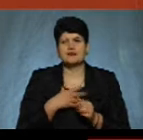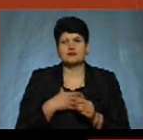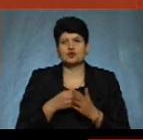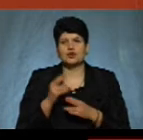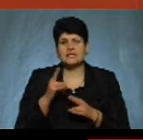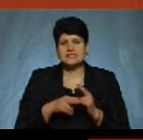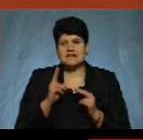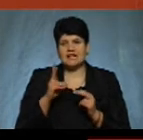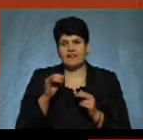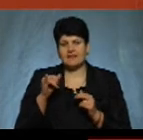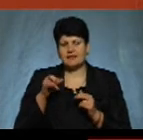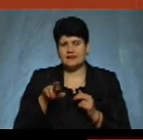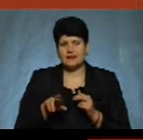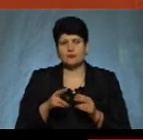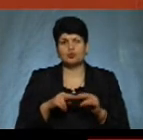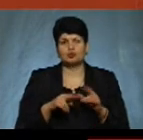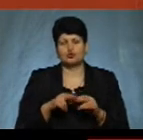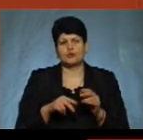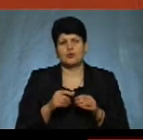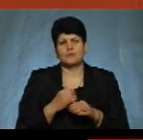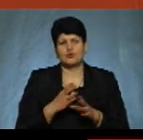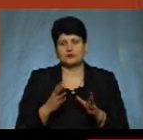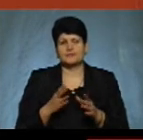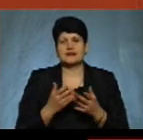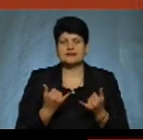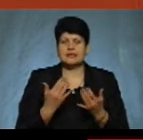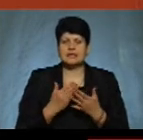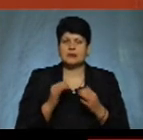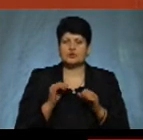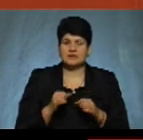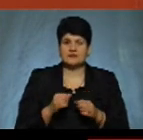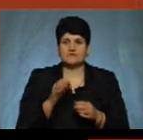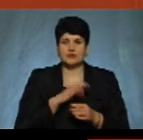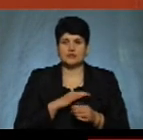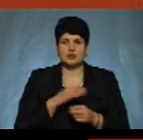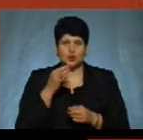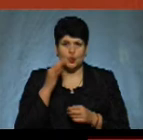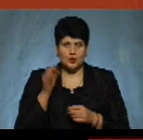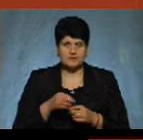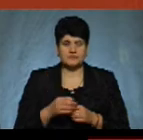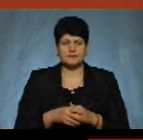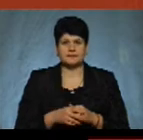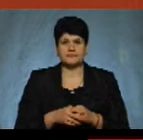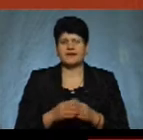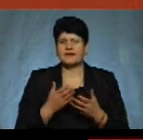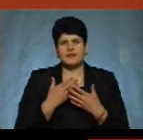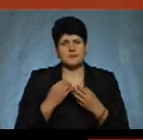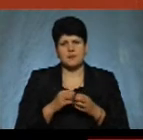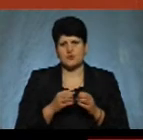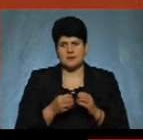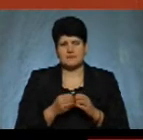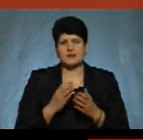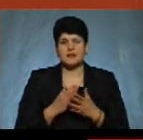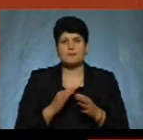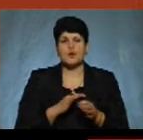квітня навіть, деякі ми побудуємо амбулаторії. Наразі вже є можливість скористатися досвідом з інших областей, так? Тут немає проблем. Є проєктна документація,